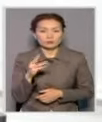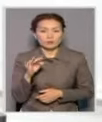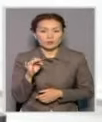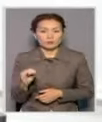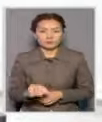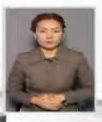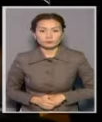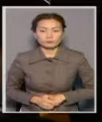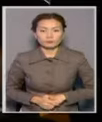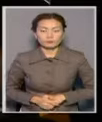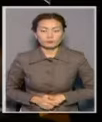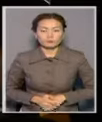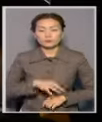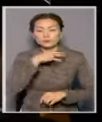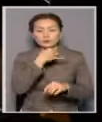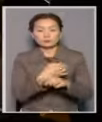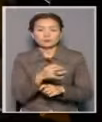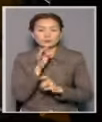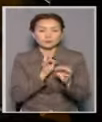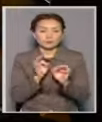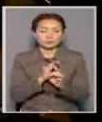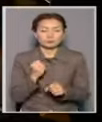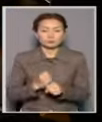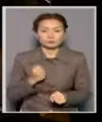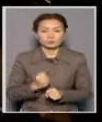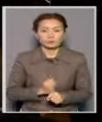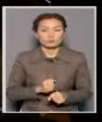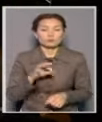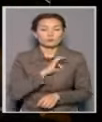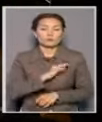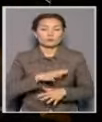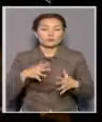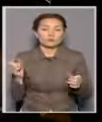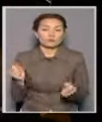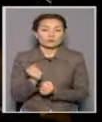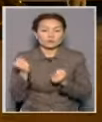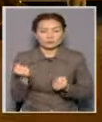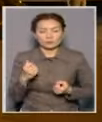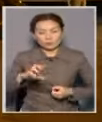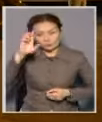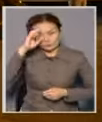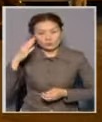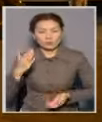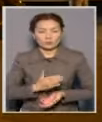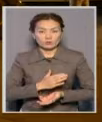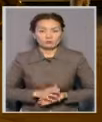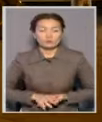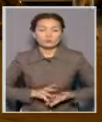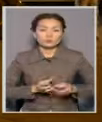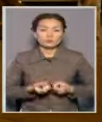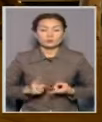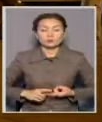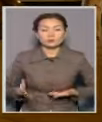farm отечественная фармацевтическая промышленность пользуется большой поддержкой со стороны государства в эту сферу